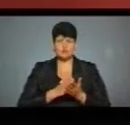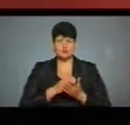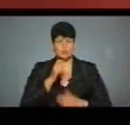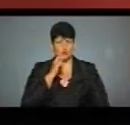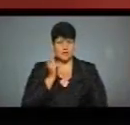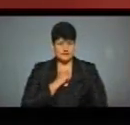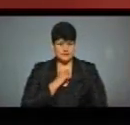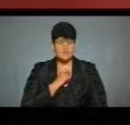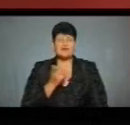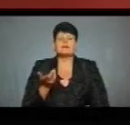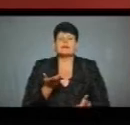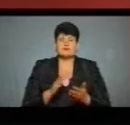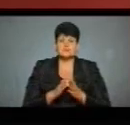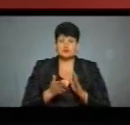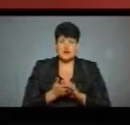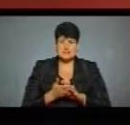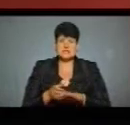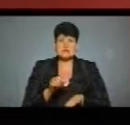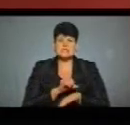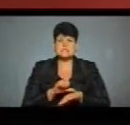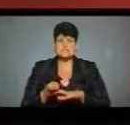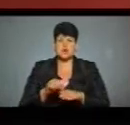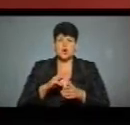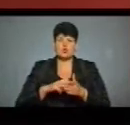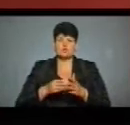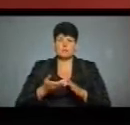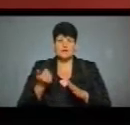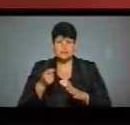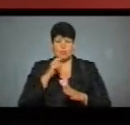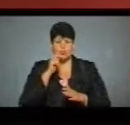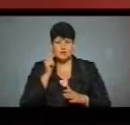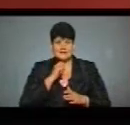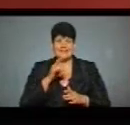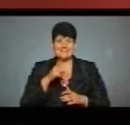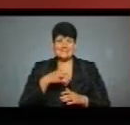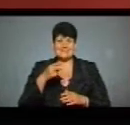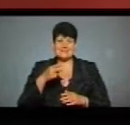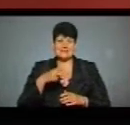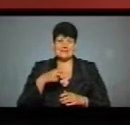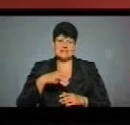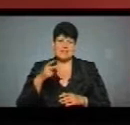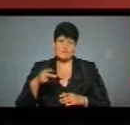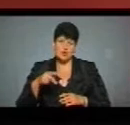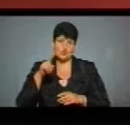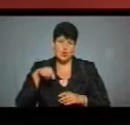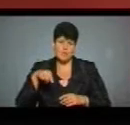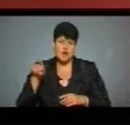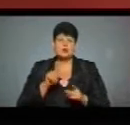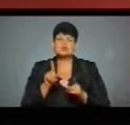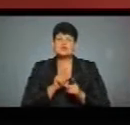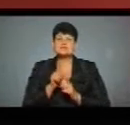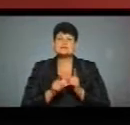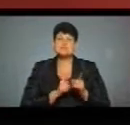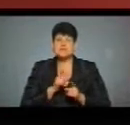України. Яка ситуація з розмитненням автівок на євро-номерах на Тернопільщині та що зміниться для євробляхарів з